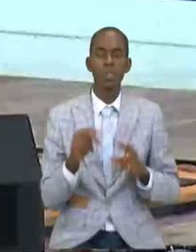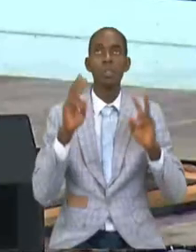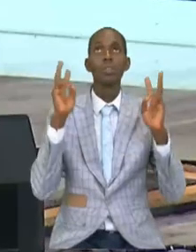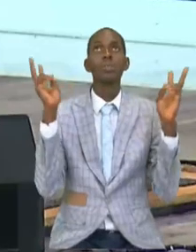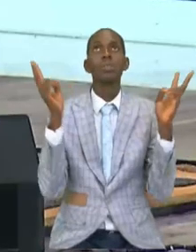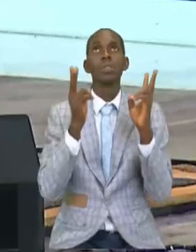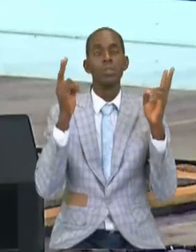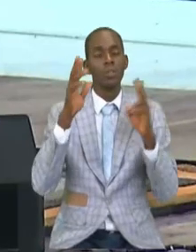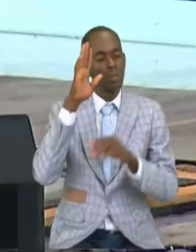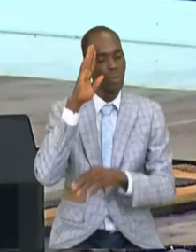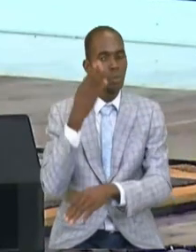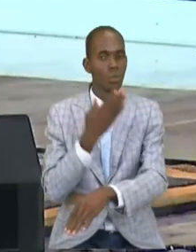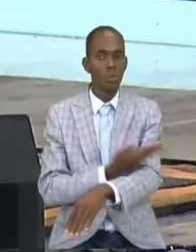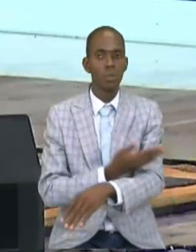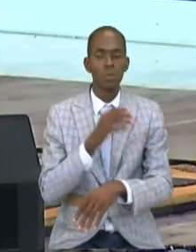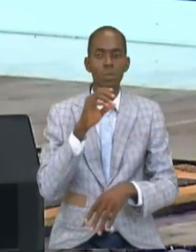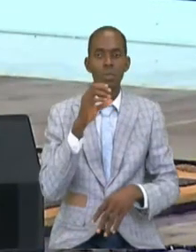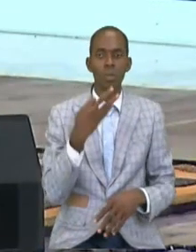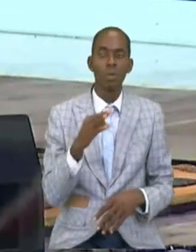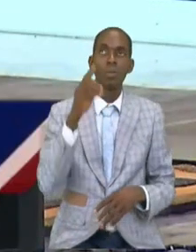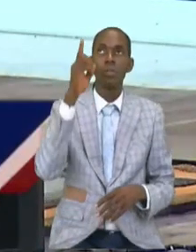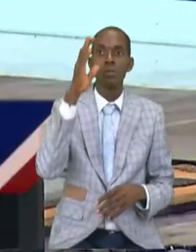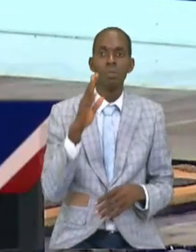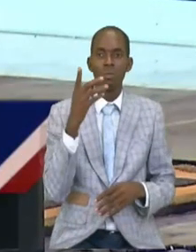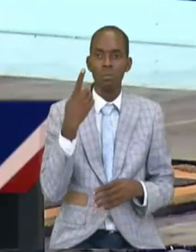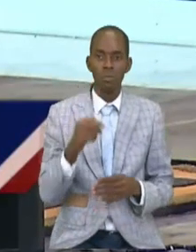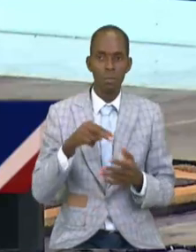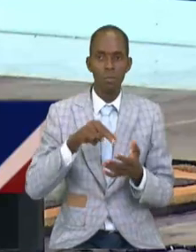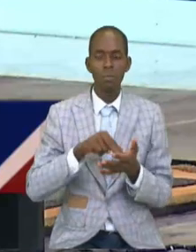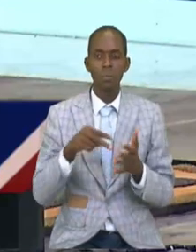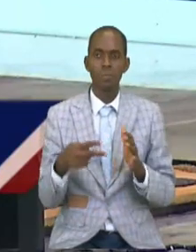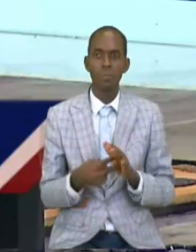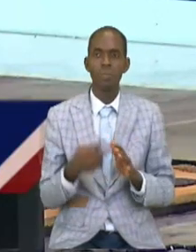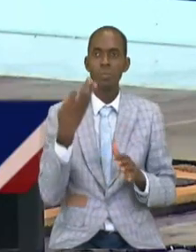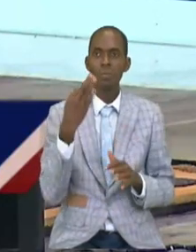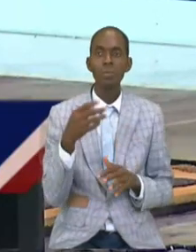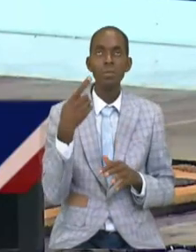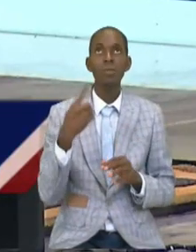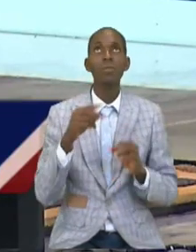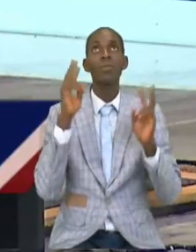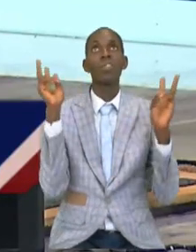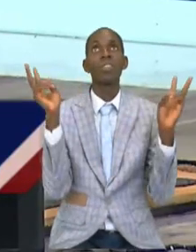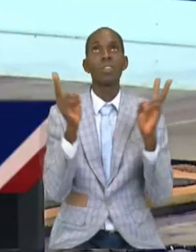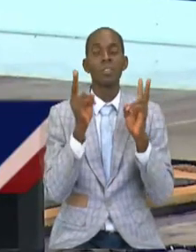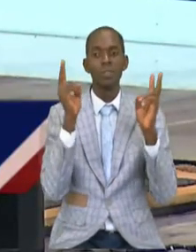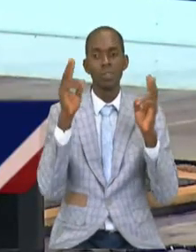des enfants triomphants de Dieu, des fils triomphants de Dieu,